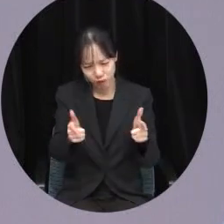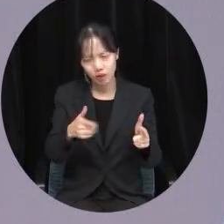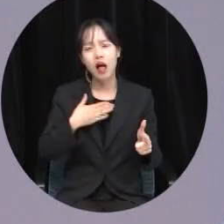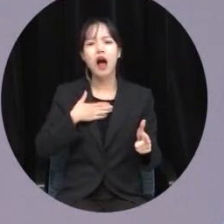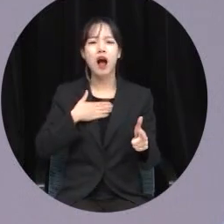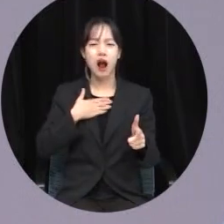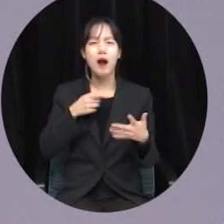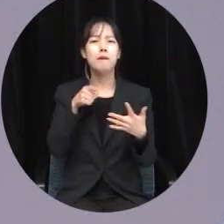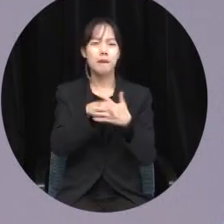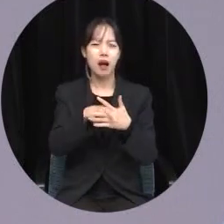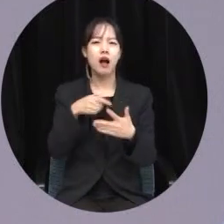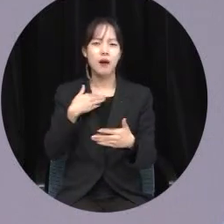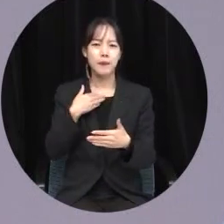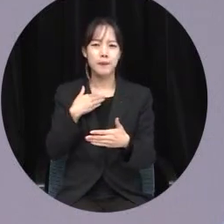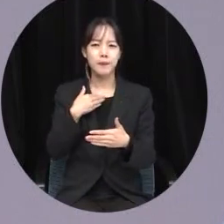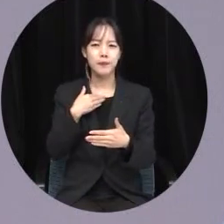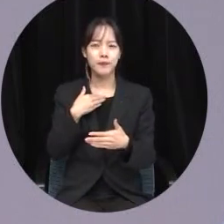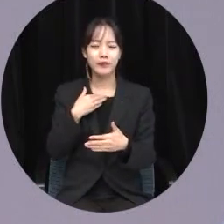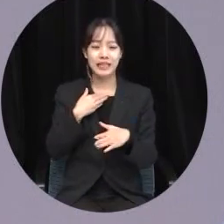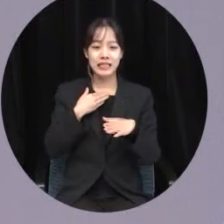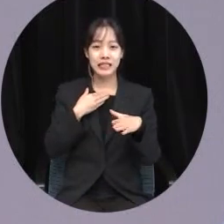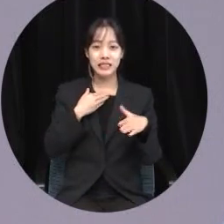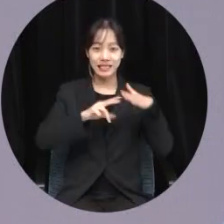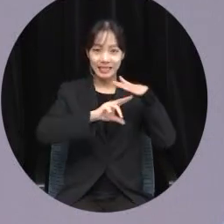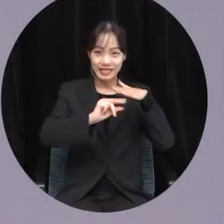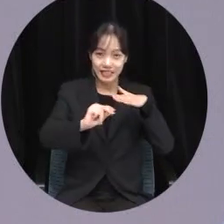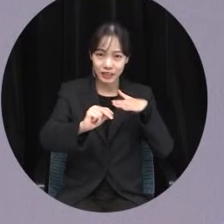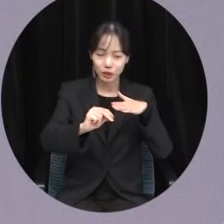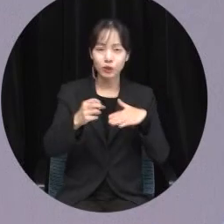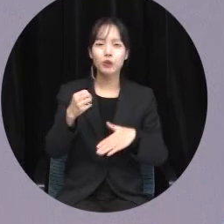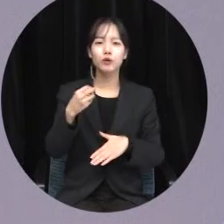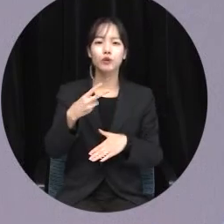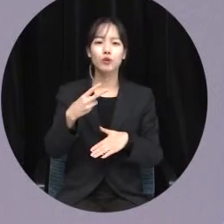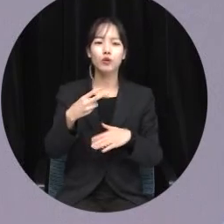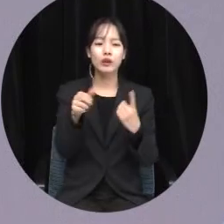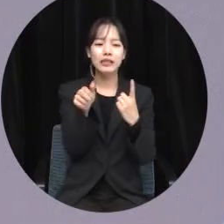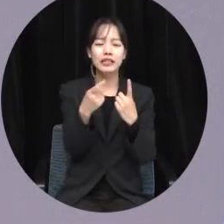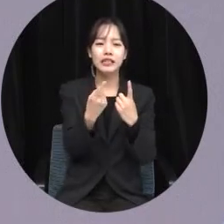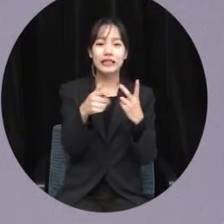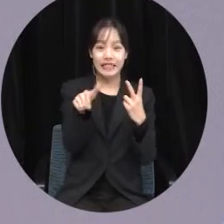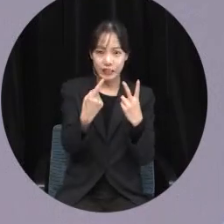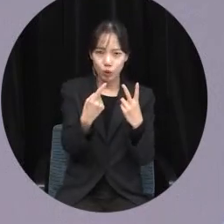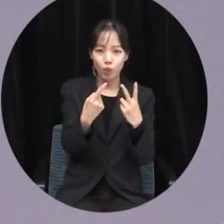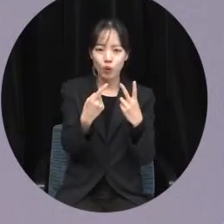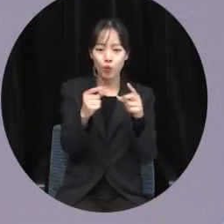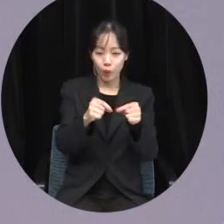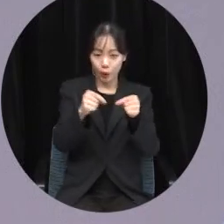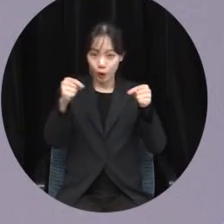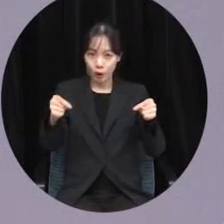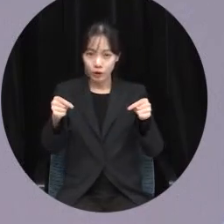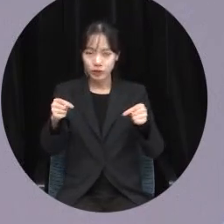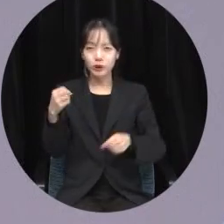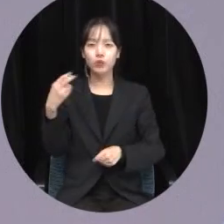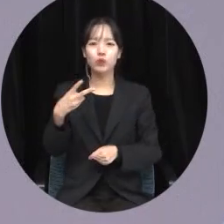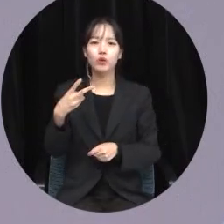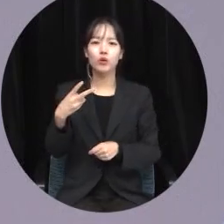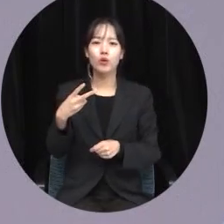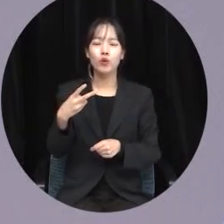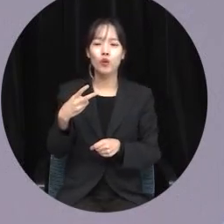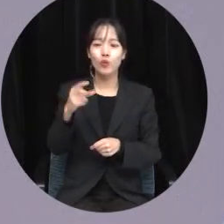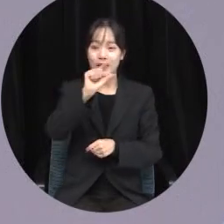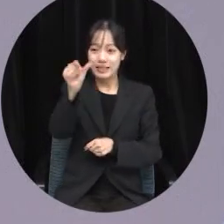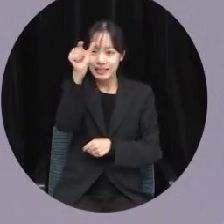있습니다. 경전철, 지하철 2호선 연장, 신월 사거리역 신설,